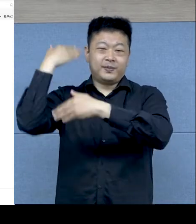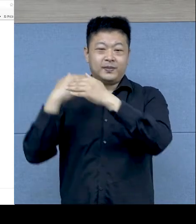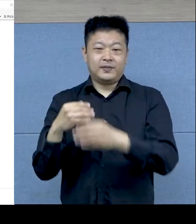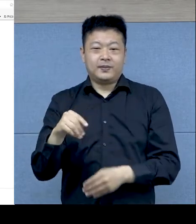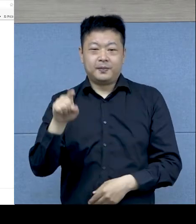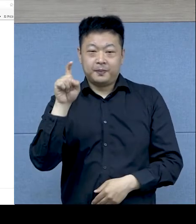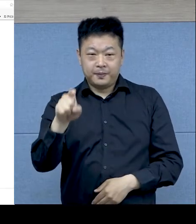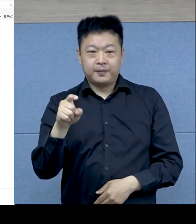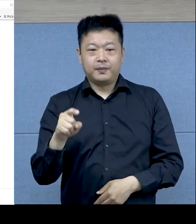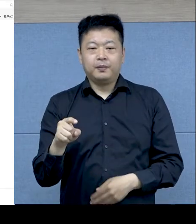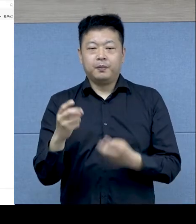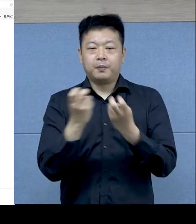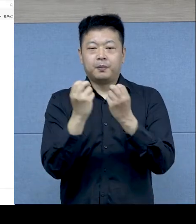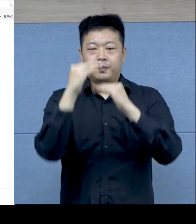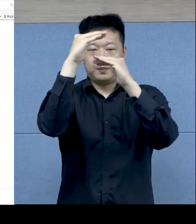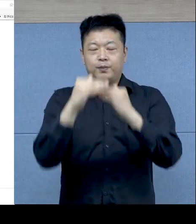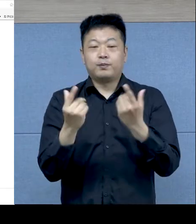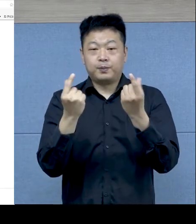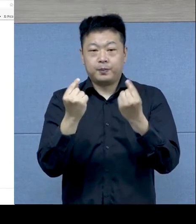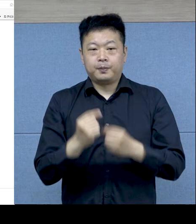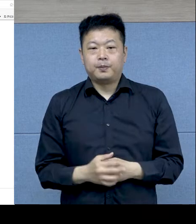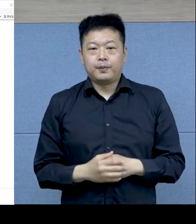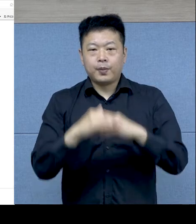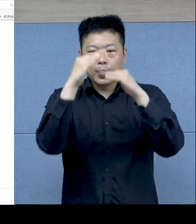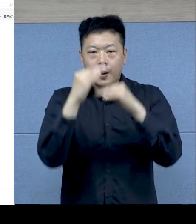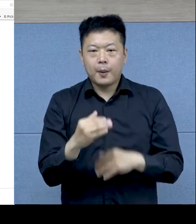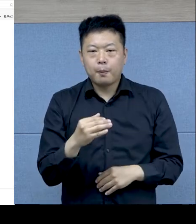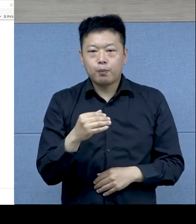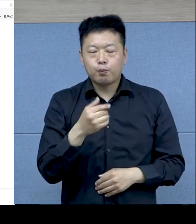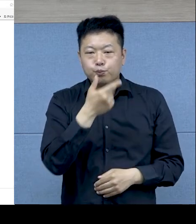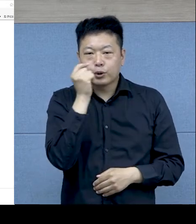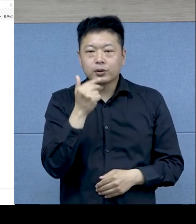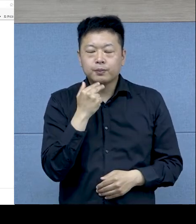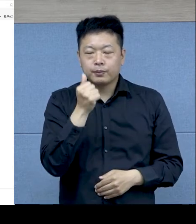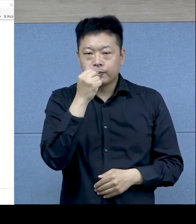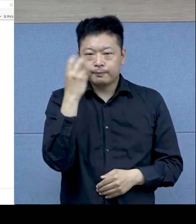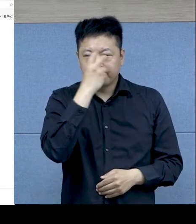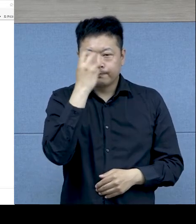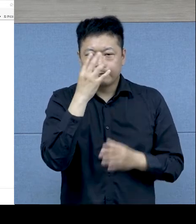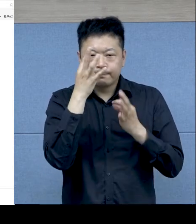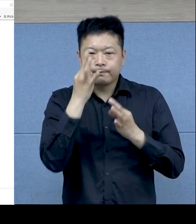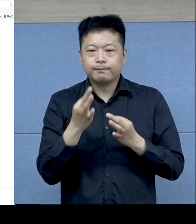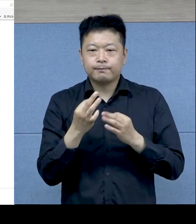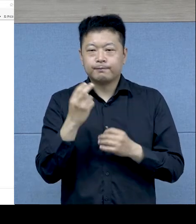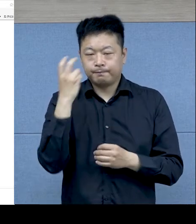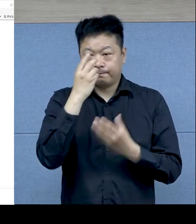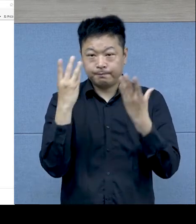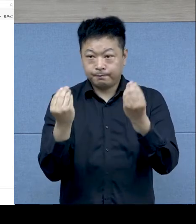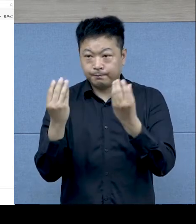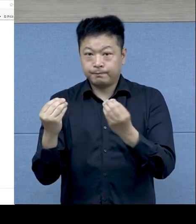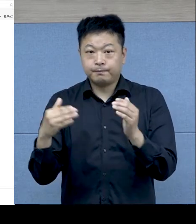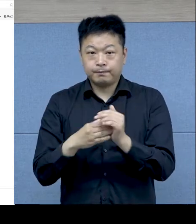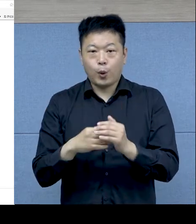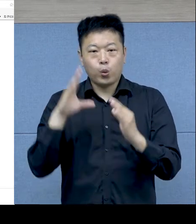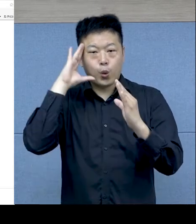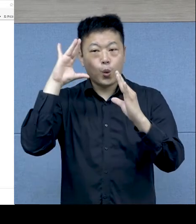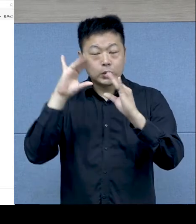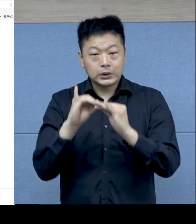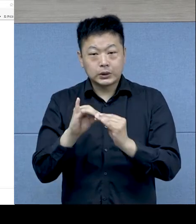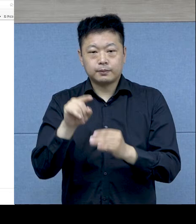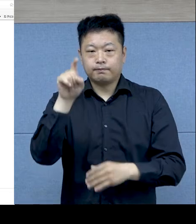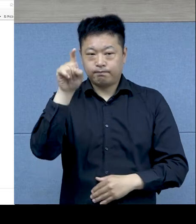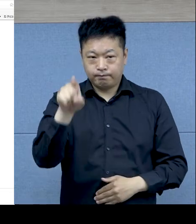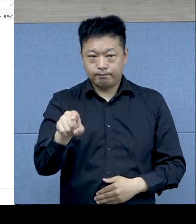되고요. 모든 내용이 이제 빠짐없이 정확하게 이제 기입이 되었다면 동의를